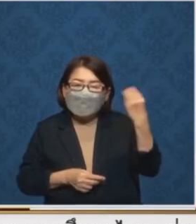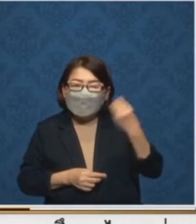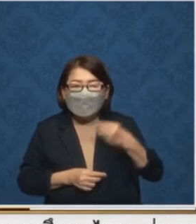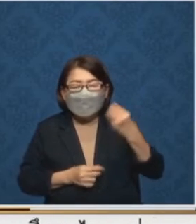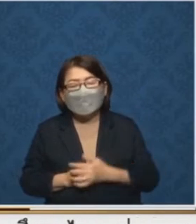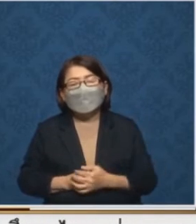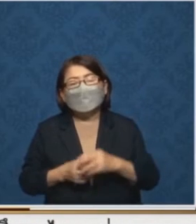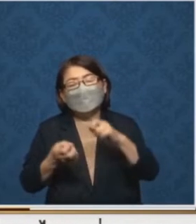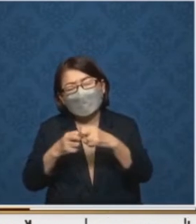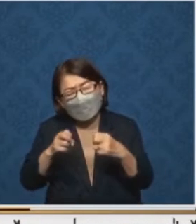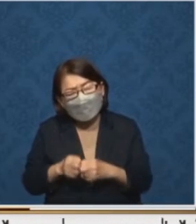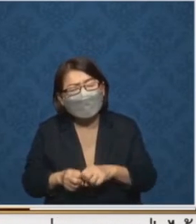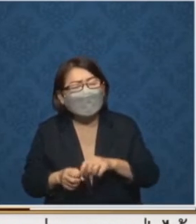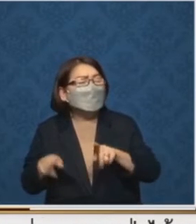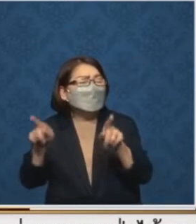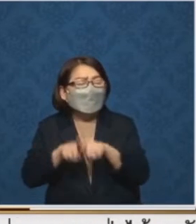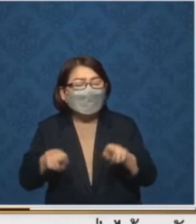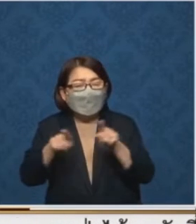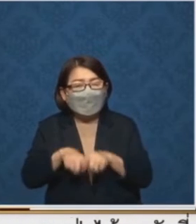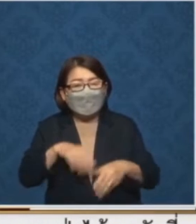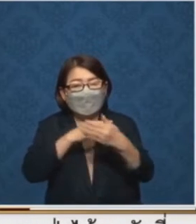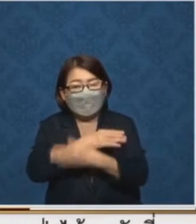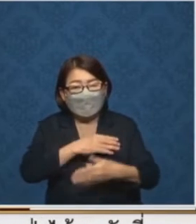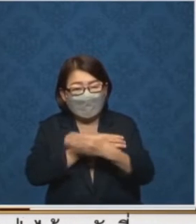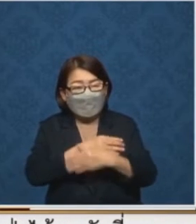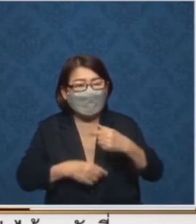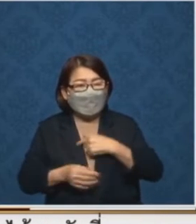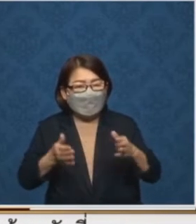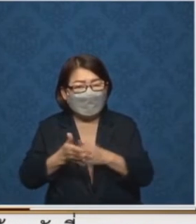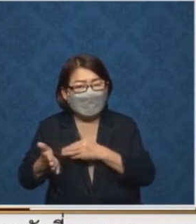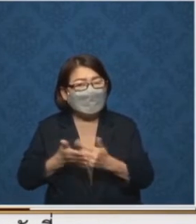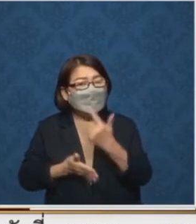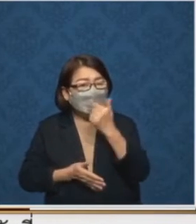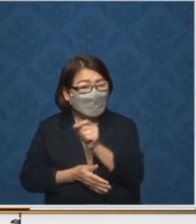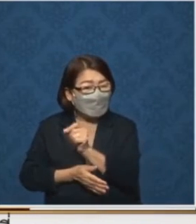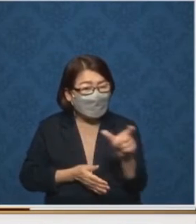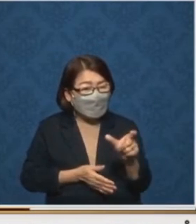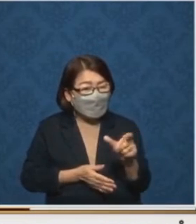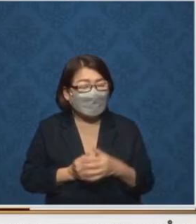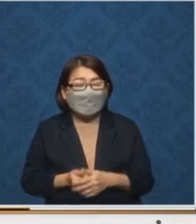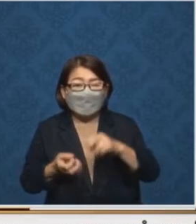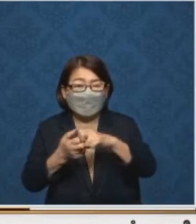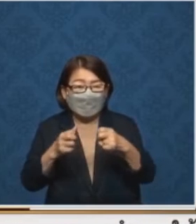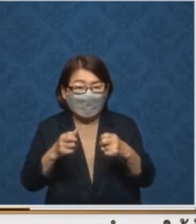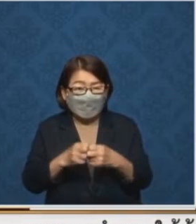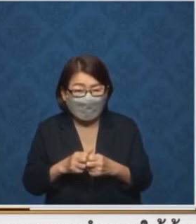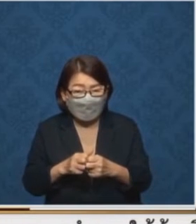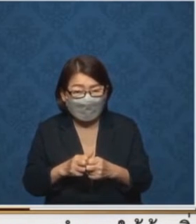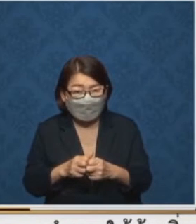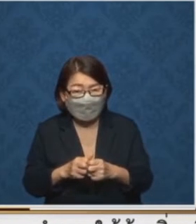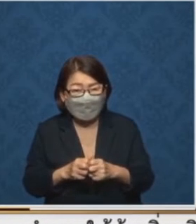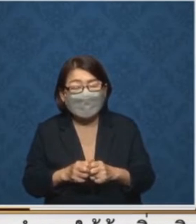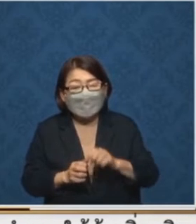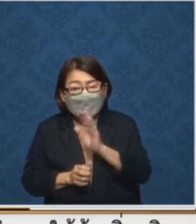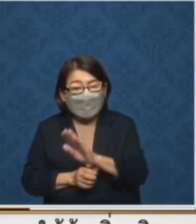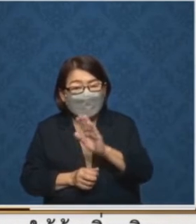ับแต่ผมเน้นสีแดงว่าผลขทบที่ออกไปทั่วโลกแต่ละประเทศรับผลขทบแต